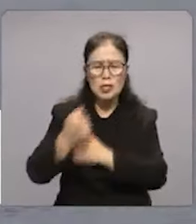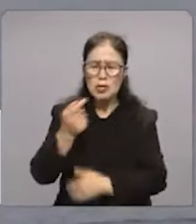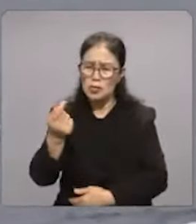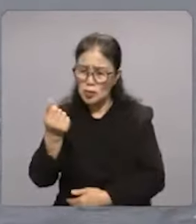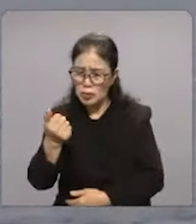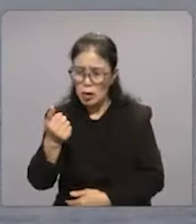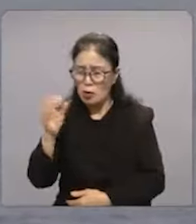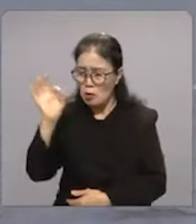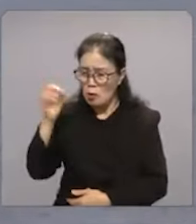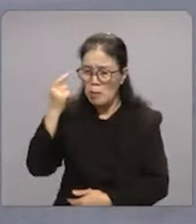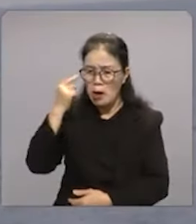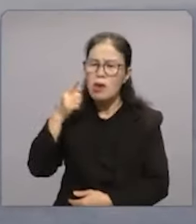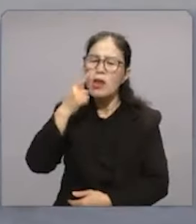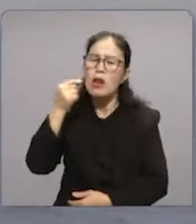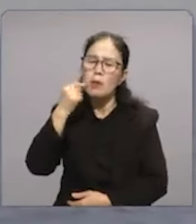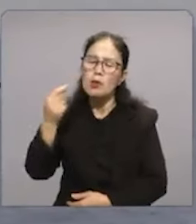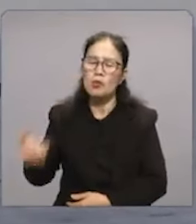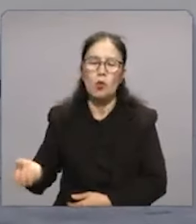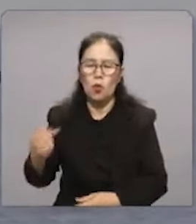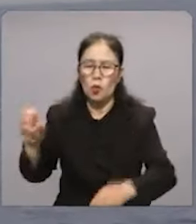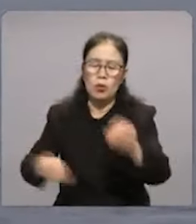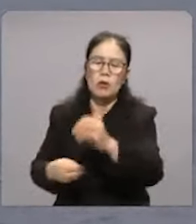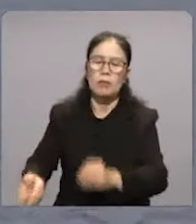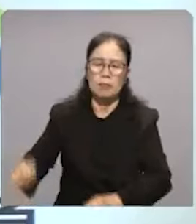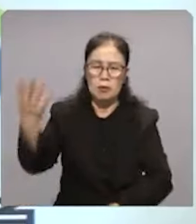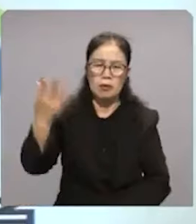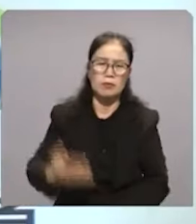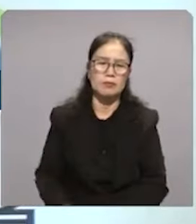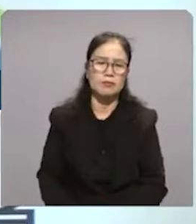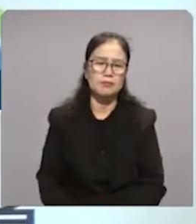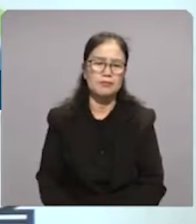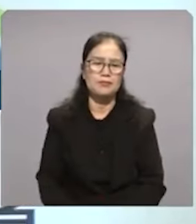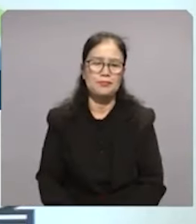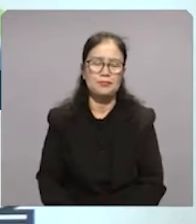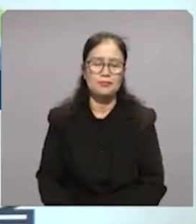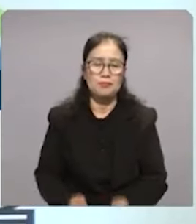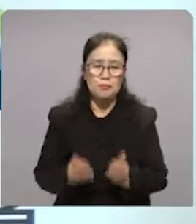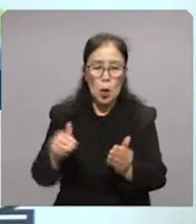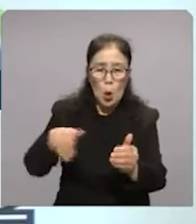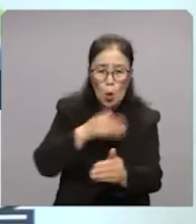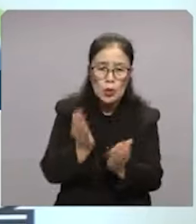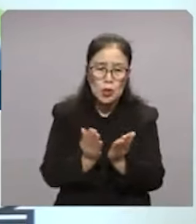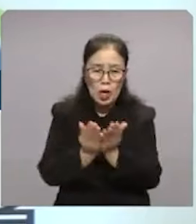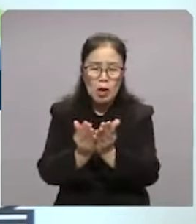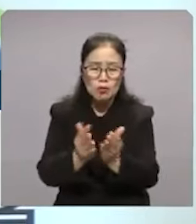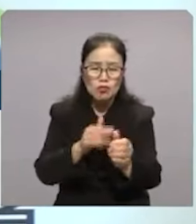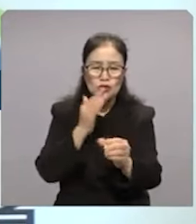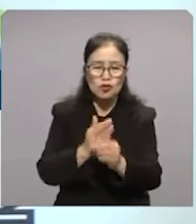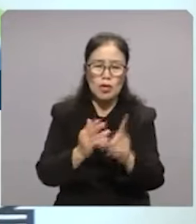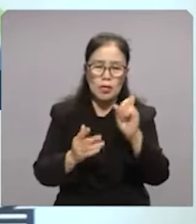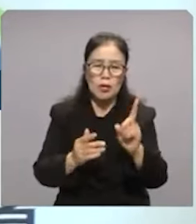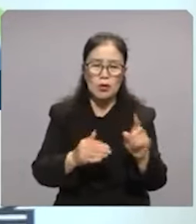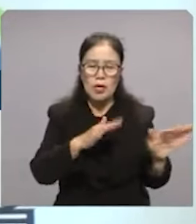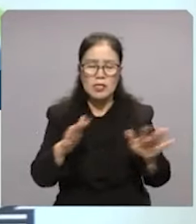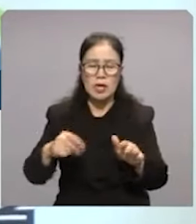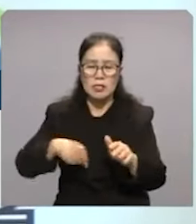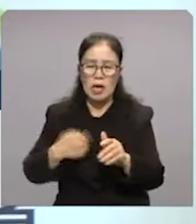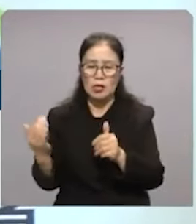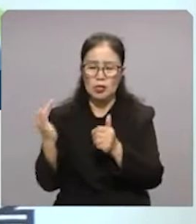봤던 일본에도 밀렸습니다. 프리게이트의 후보의 하나는 해상자위대의 모가미, 이